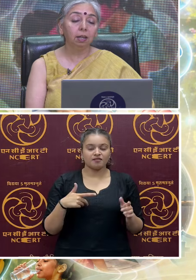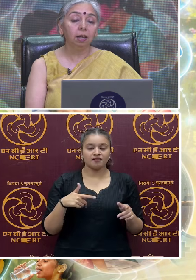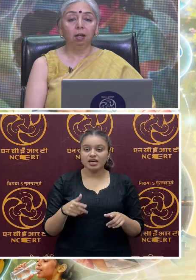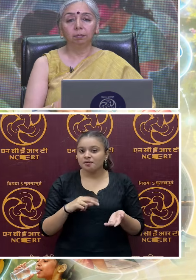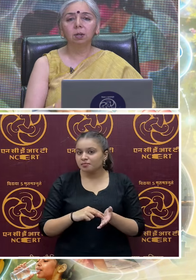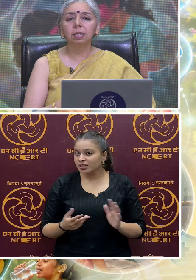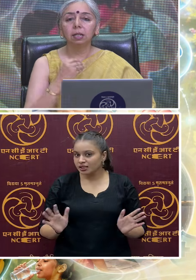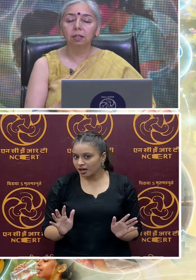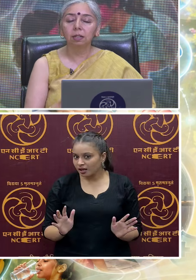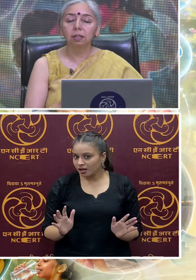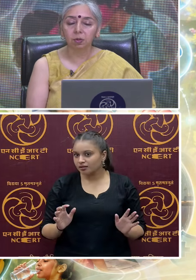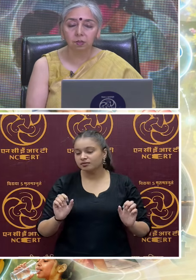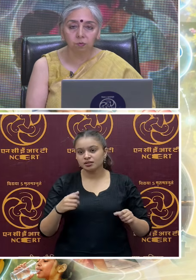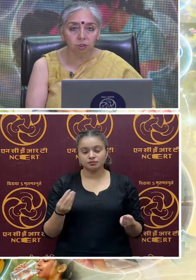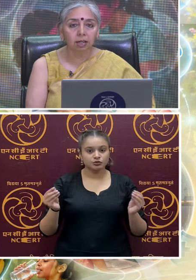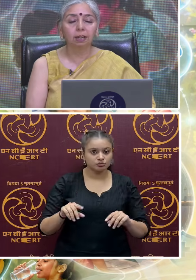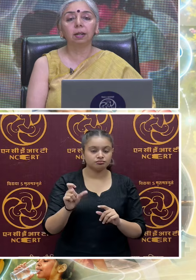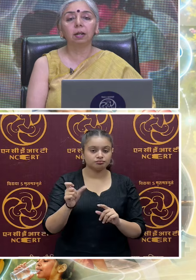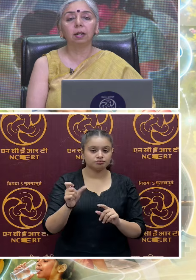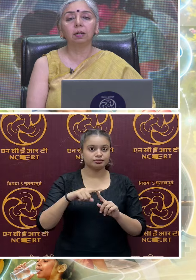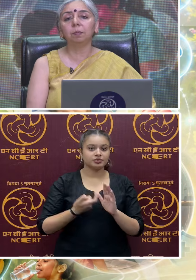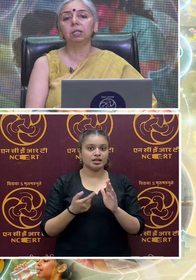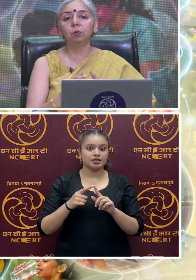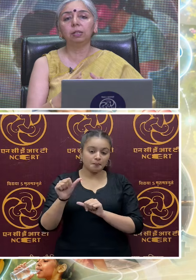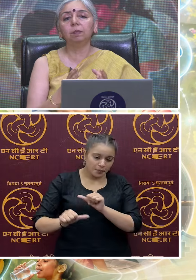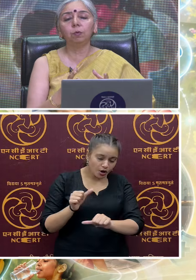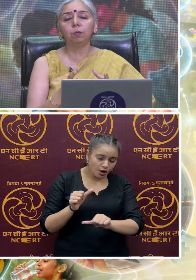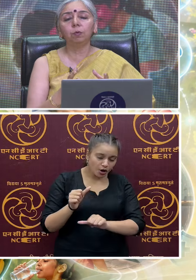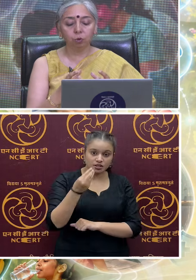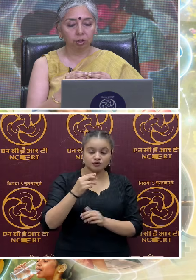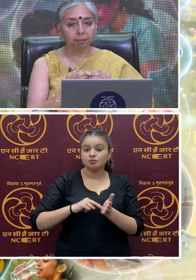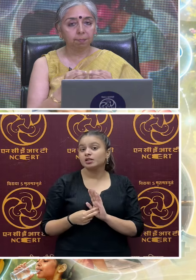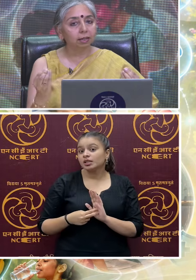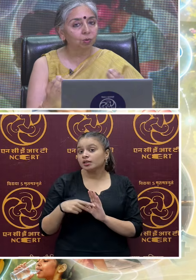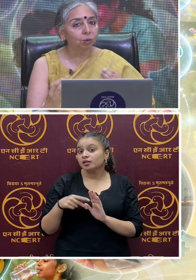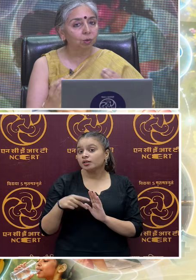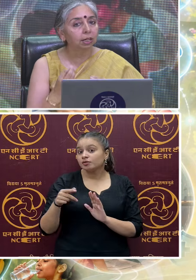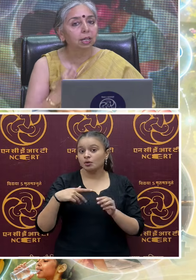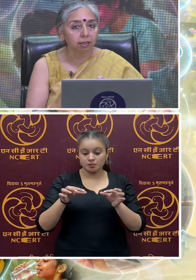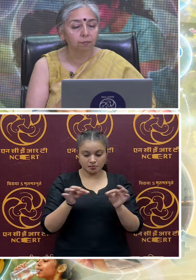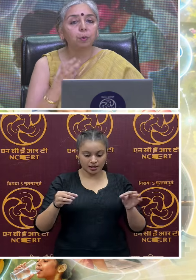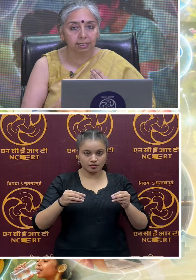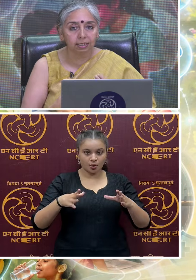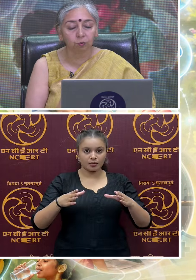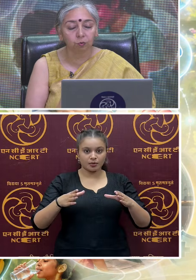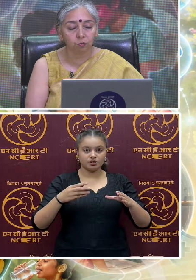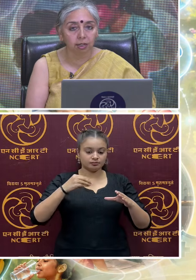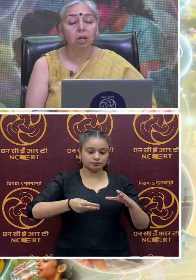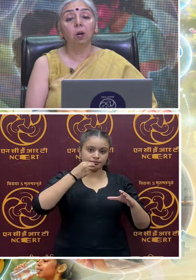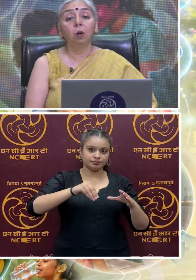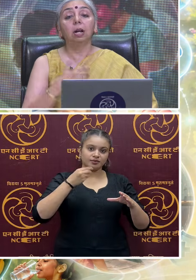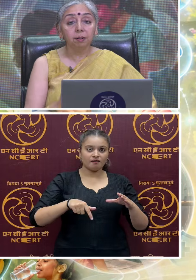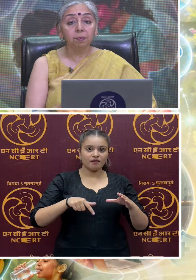है? बहुत ज़्यादा अल्ट्रा प्रोसेस फूड्स खा रहे हैं। अल्ट्रा प्रोसेस फूड मतलब वो फूड जो हम एक पैकेट खोल के खाते हैं, वो प्रोसेस्ड फूड